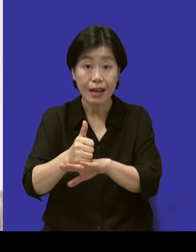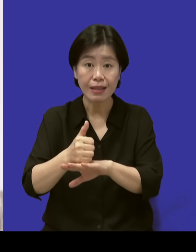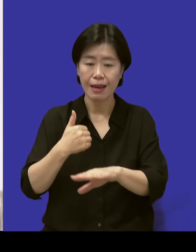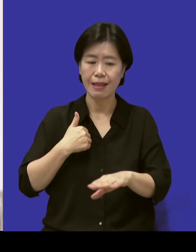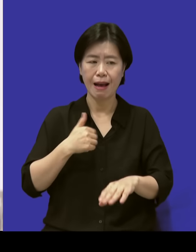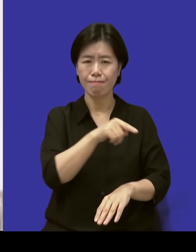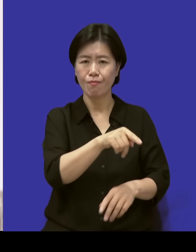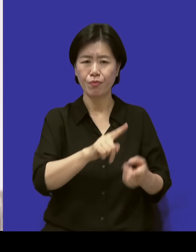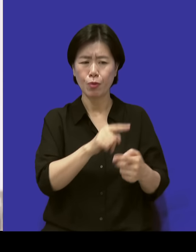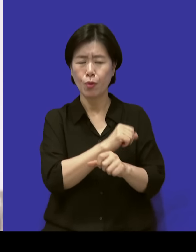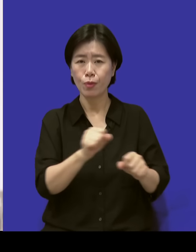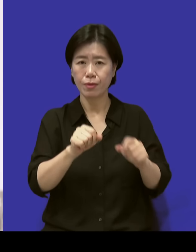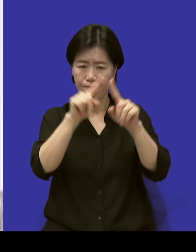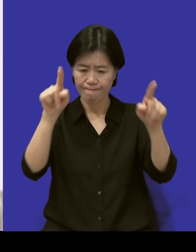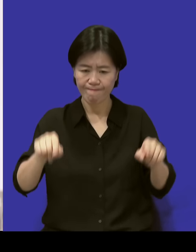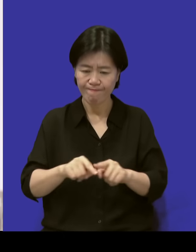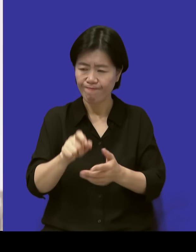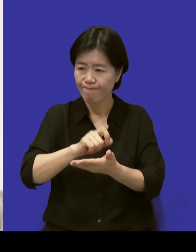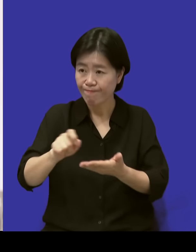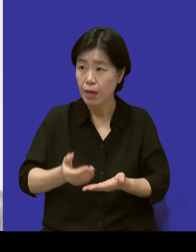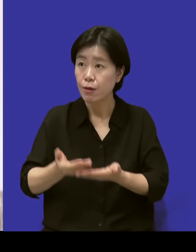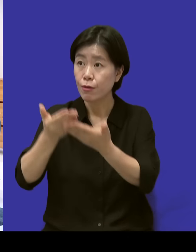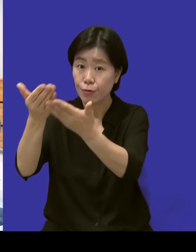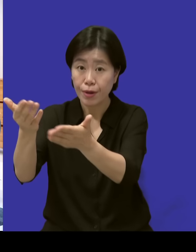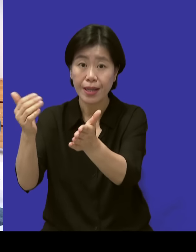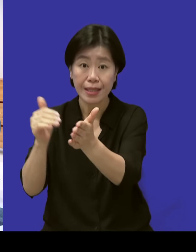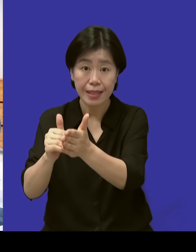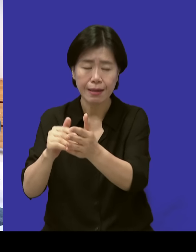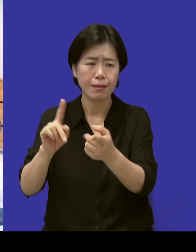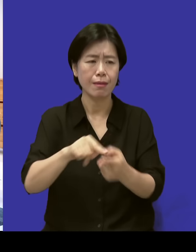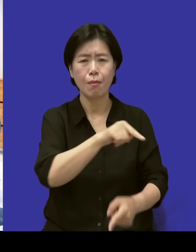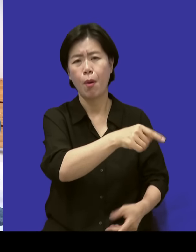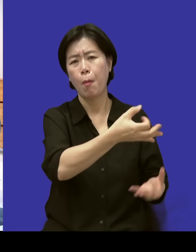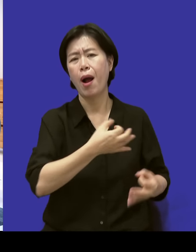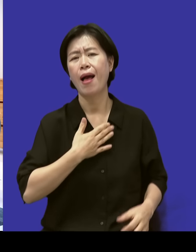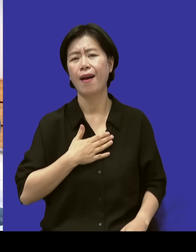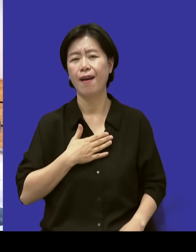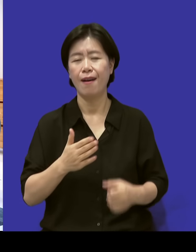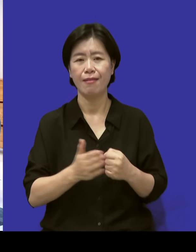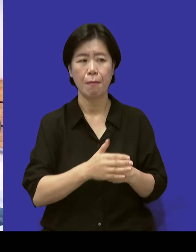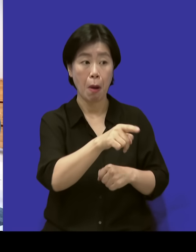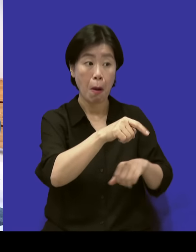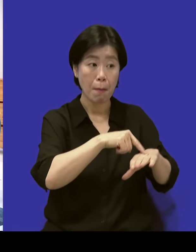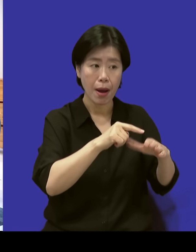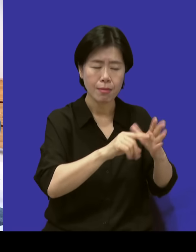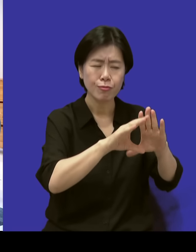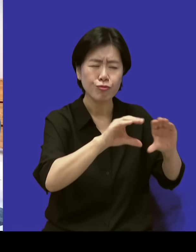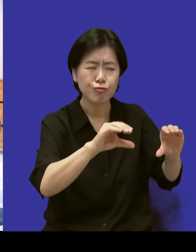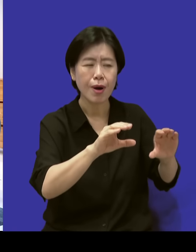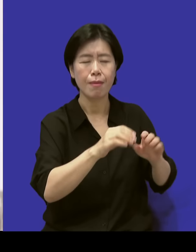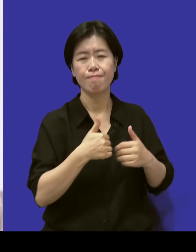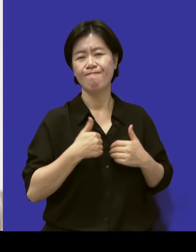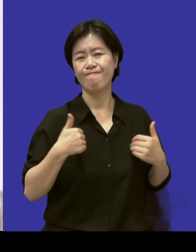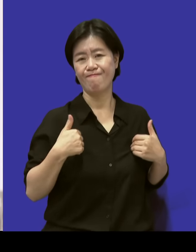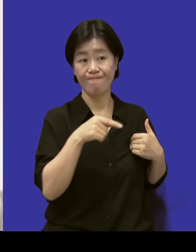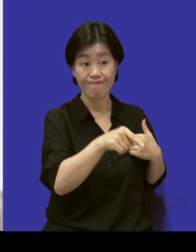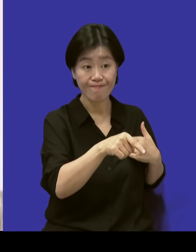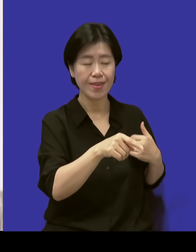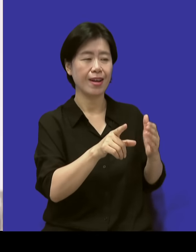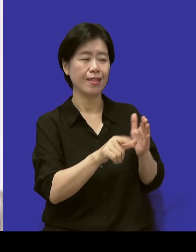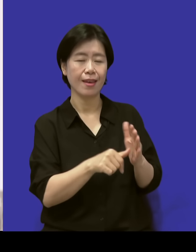써준 걸 안 거예요. 예. 그래서 제한테 마음이 되게 열렸어요. 예. 그때 이제 가서 제가 복음을 전했죠.